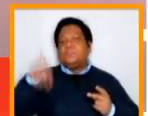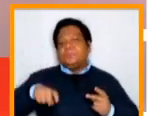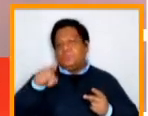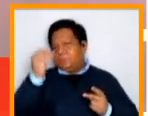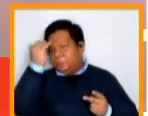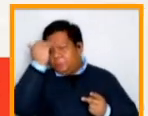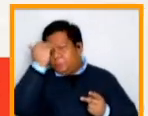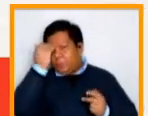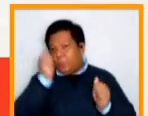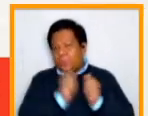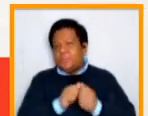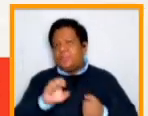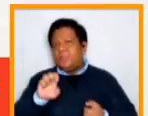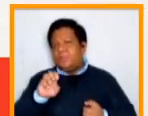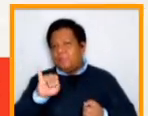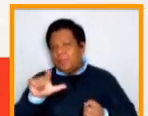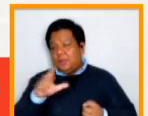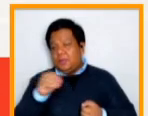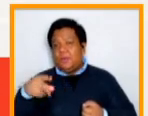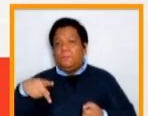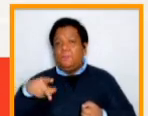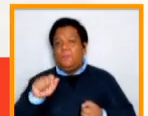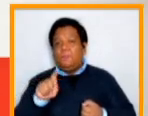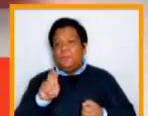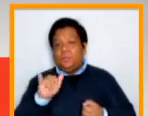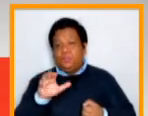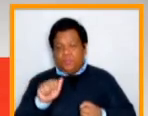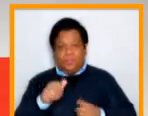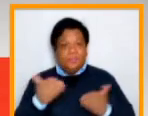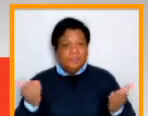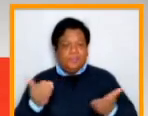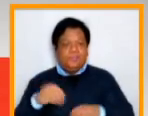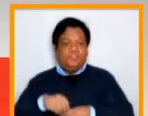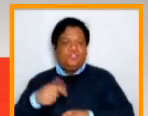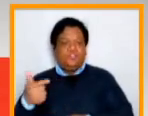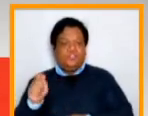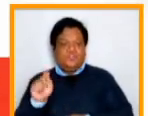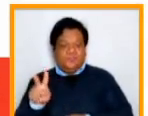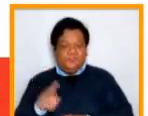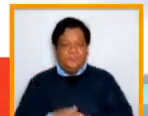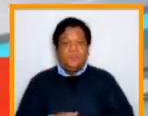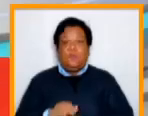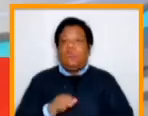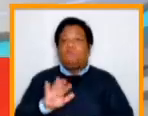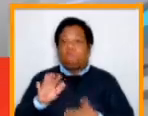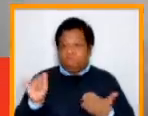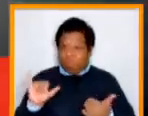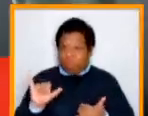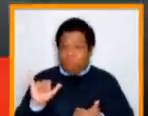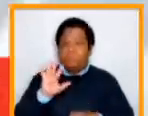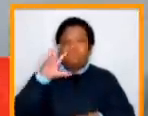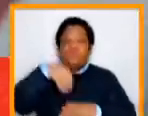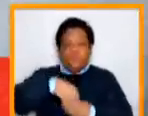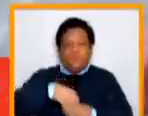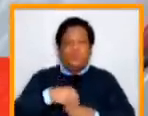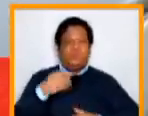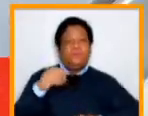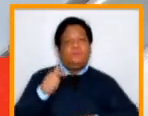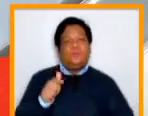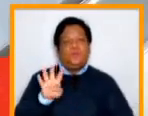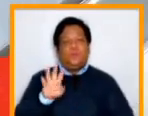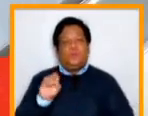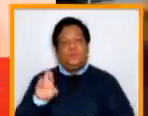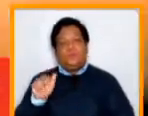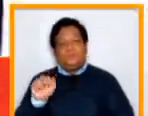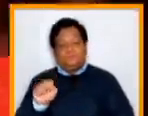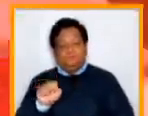Emil Sumangil at Patricia Tumulak sa GTV. At syempre, magiging bahagi din siya ng 24 oras.